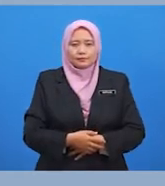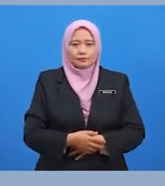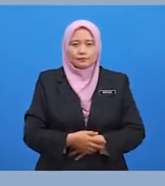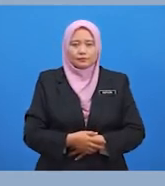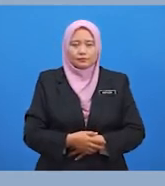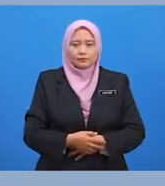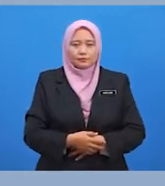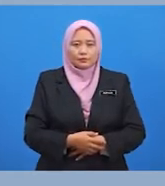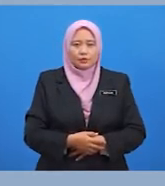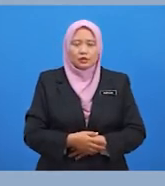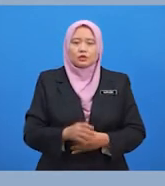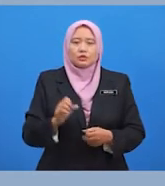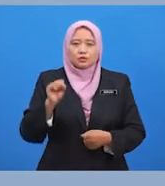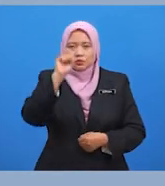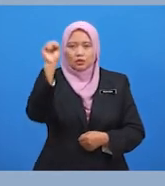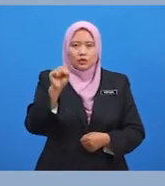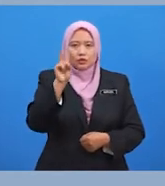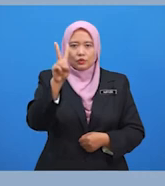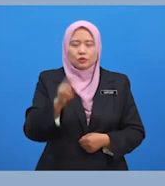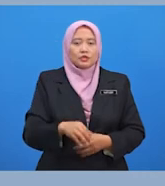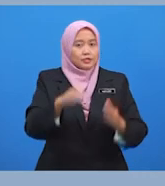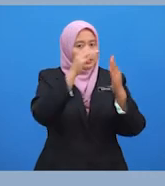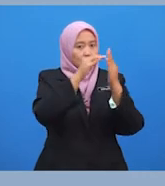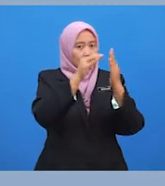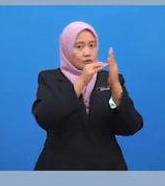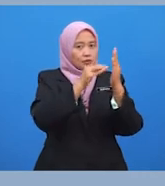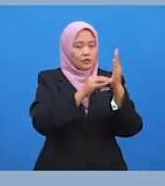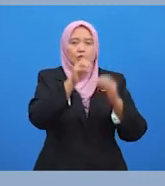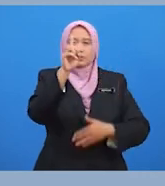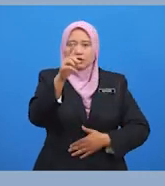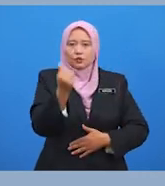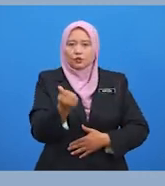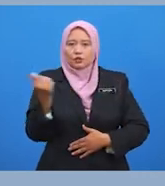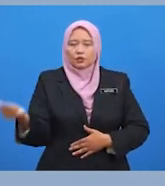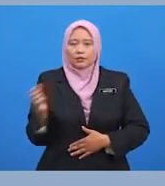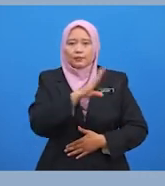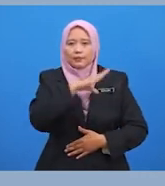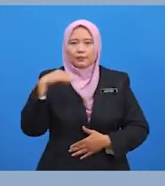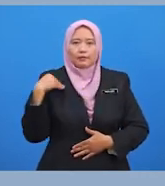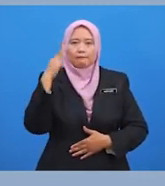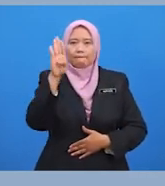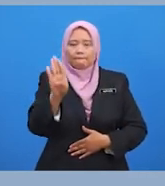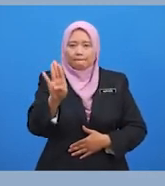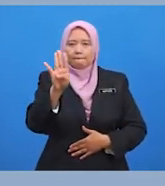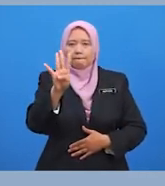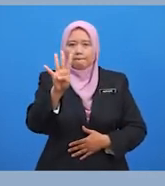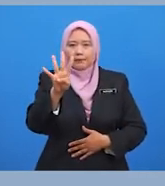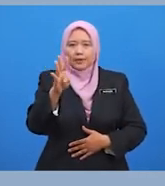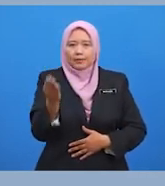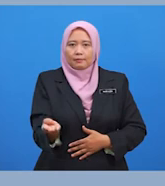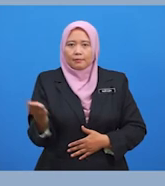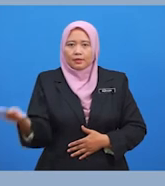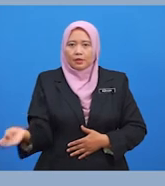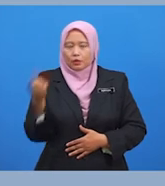Soalan kedua. Senaraikan satu peralatan dan 4 bahan